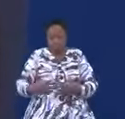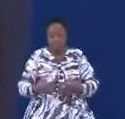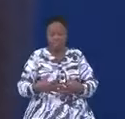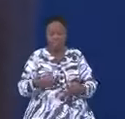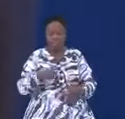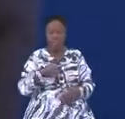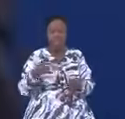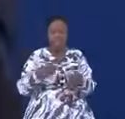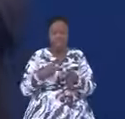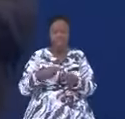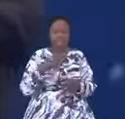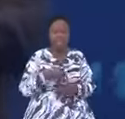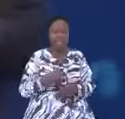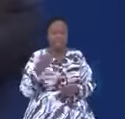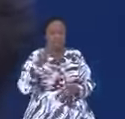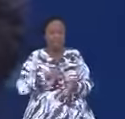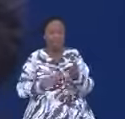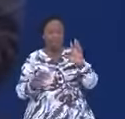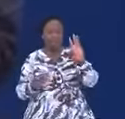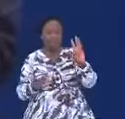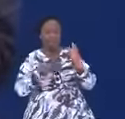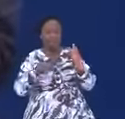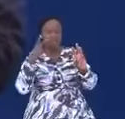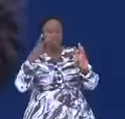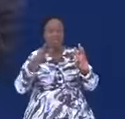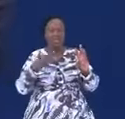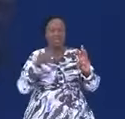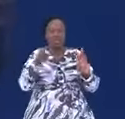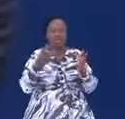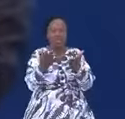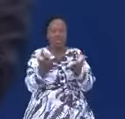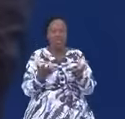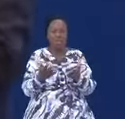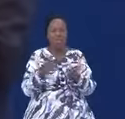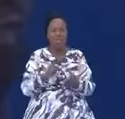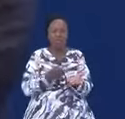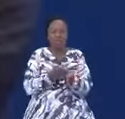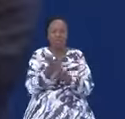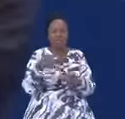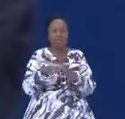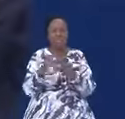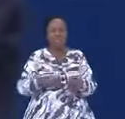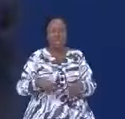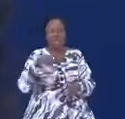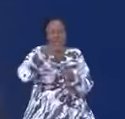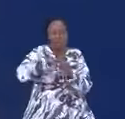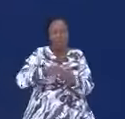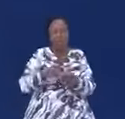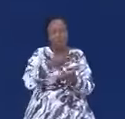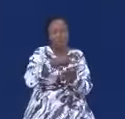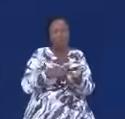fed ont pénétré la sagesse au dedans de moi verser 9